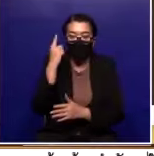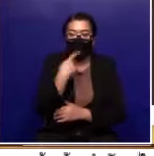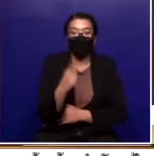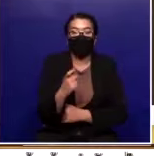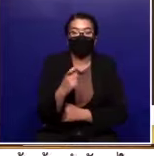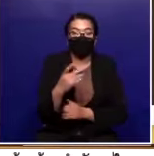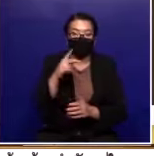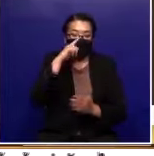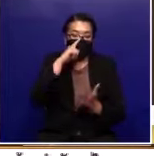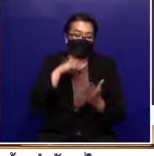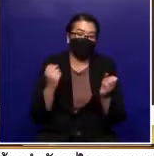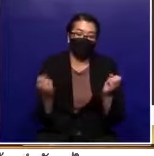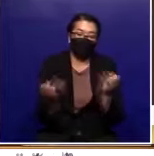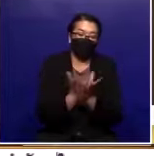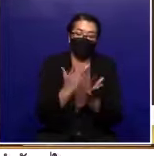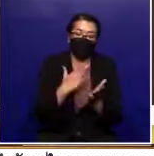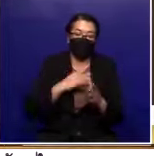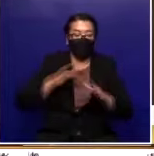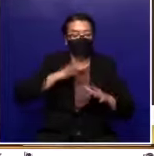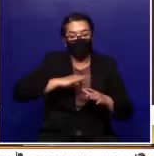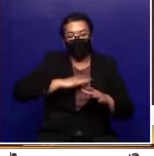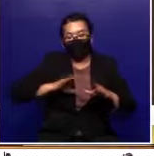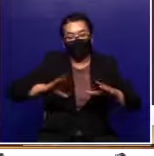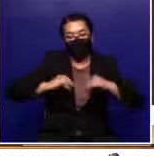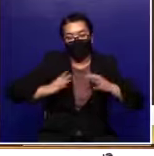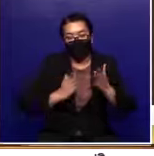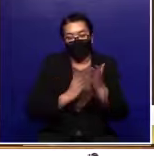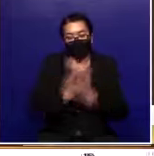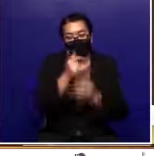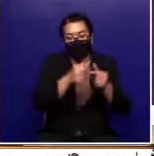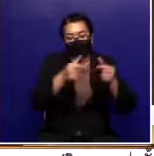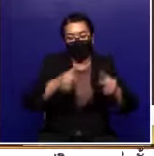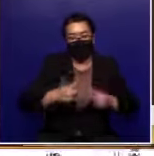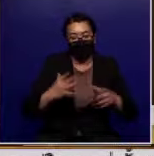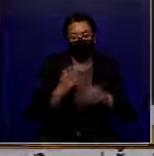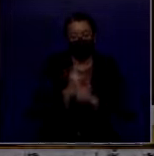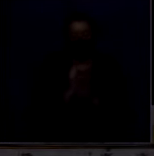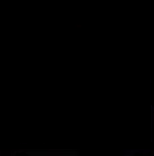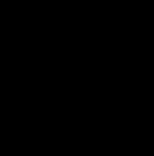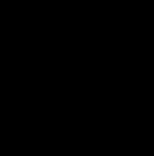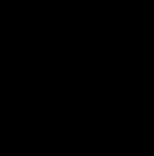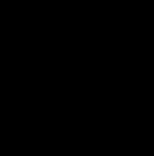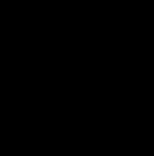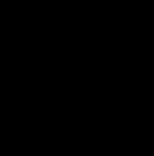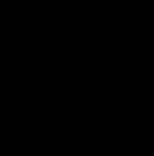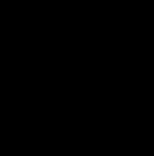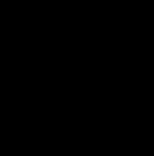งไม่สามารถผ่านงบประมาณรายจ่ายประจำปี65นี้ไปได้ครับขอขอบพระคุณท่านประธานครับ